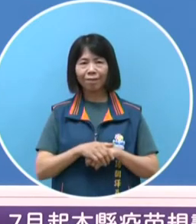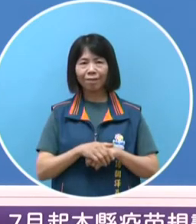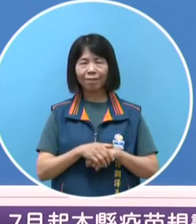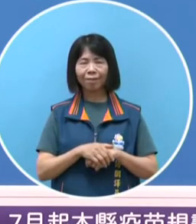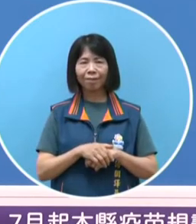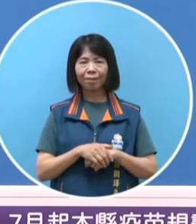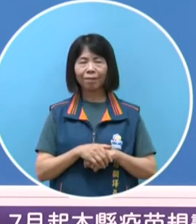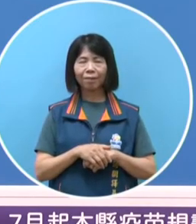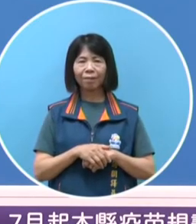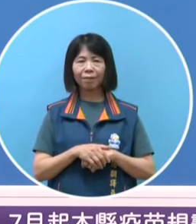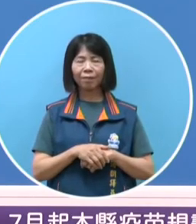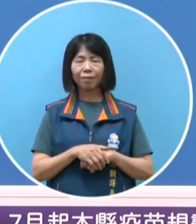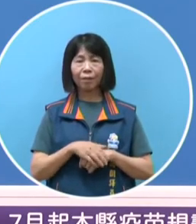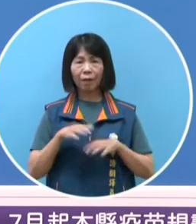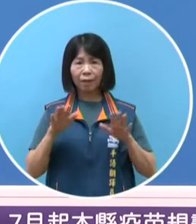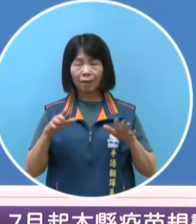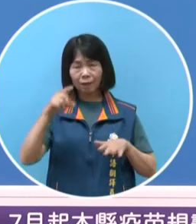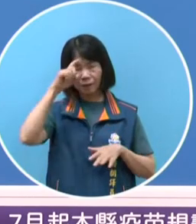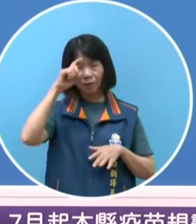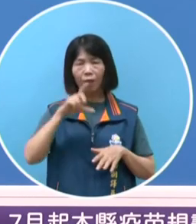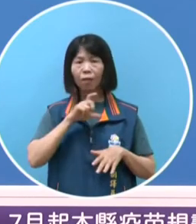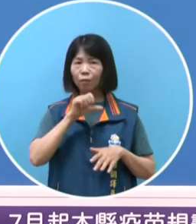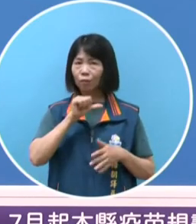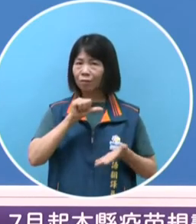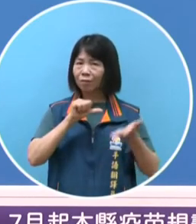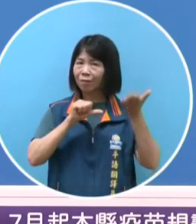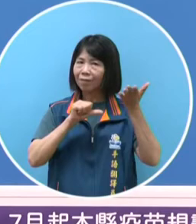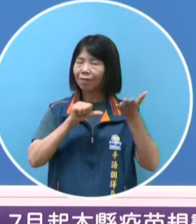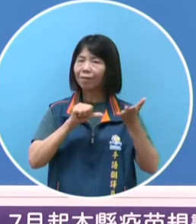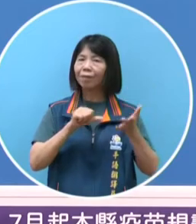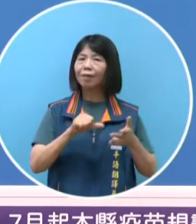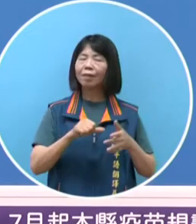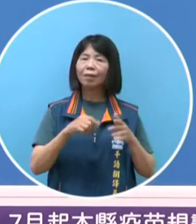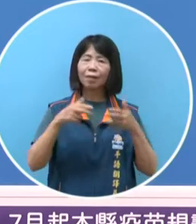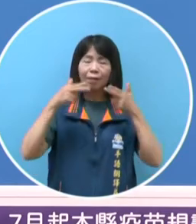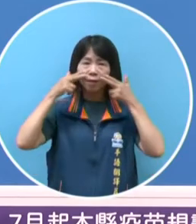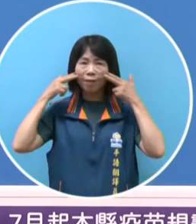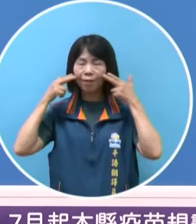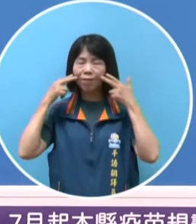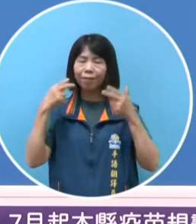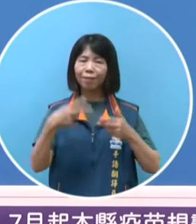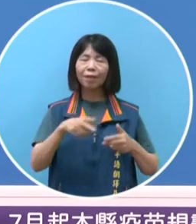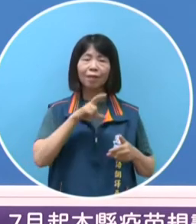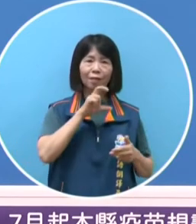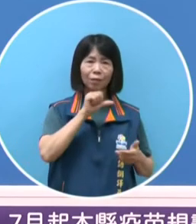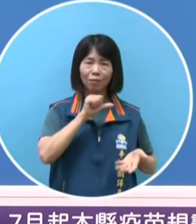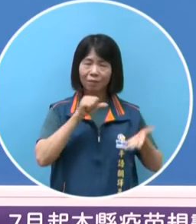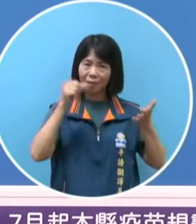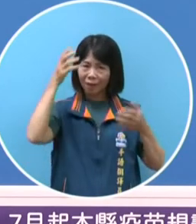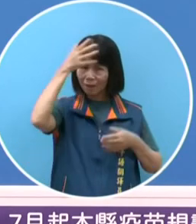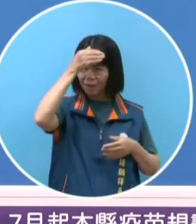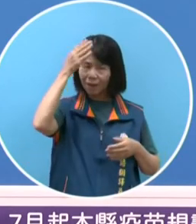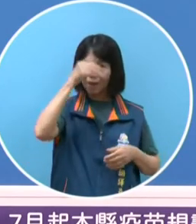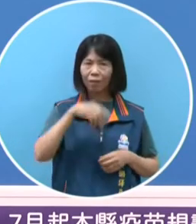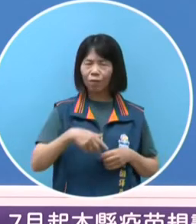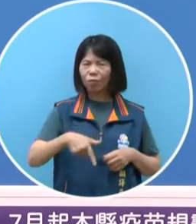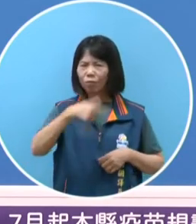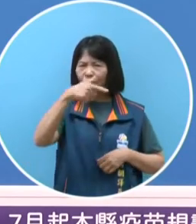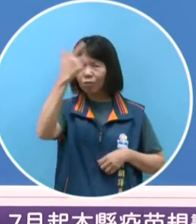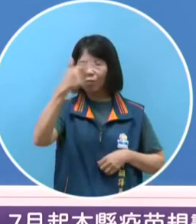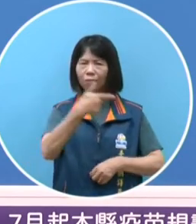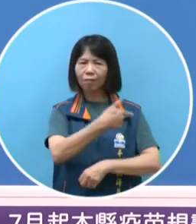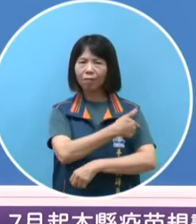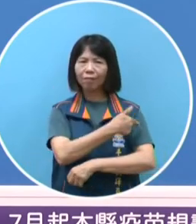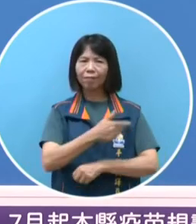下来开放。所以我们希望65岁以上的原住民族以及75岁以上的长者先赶快来